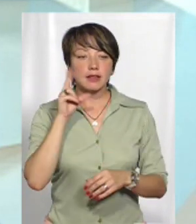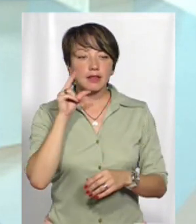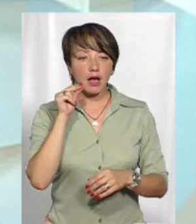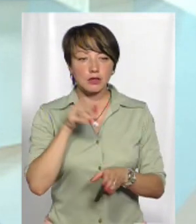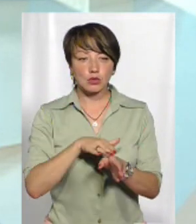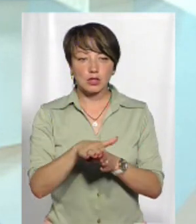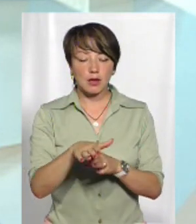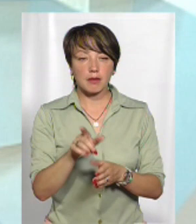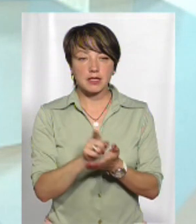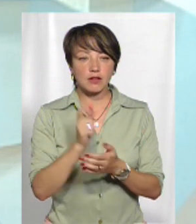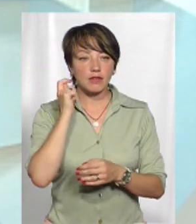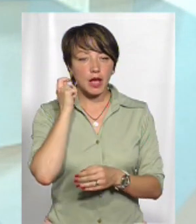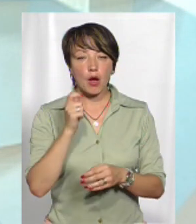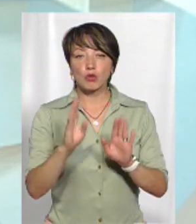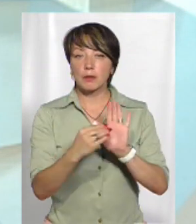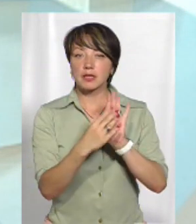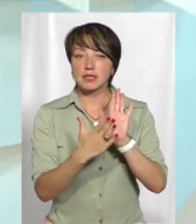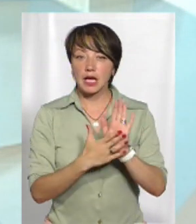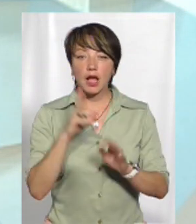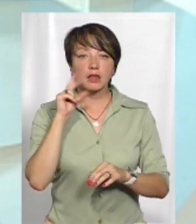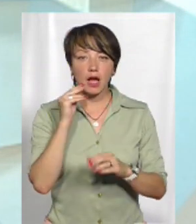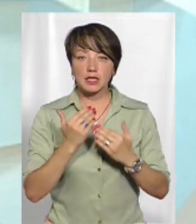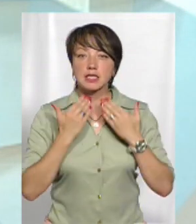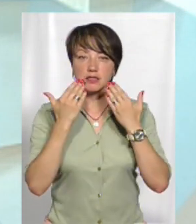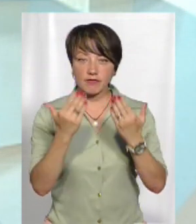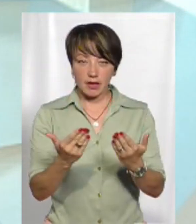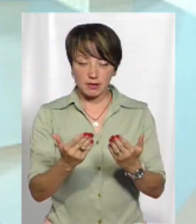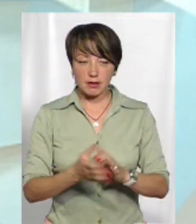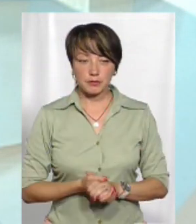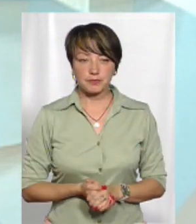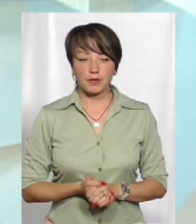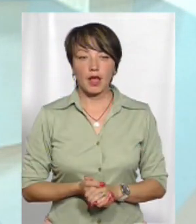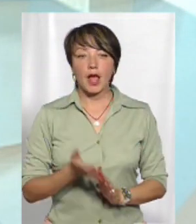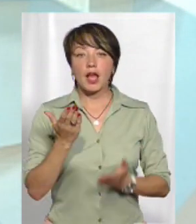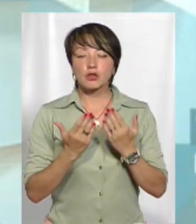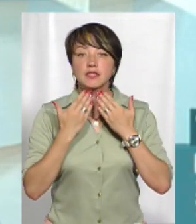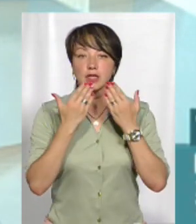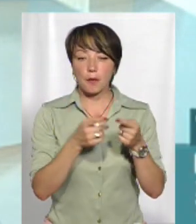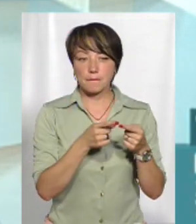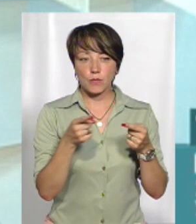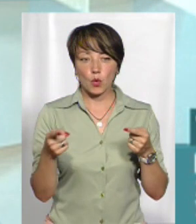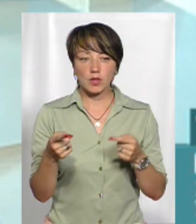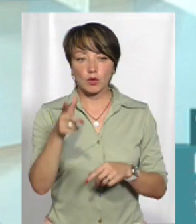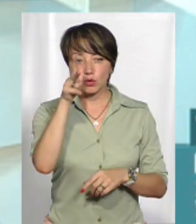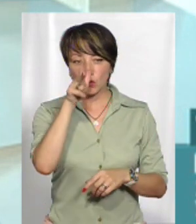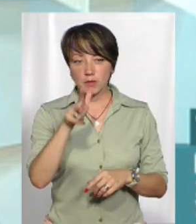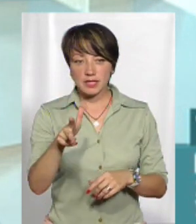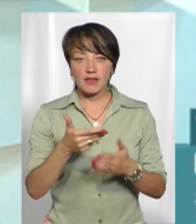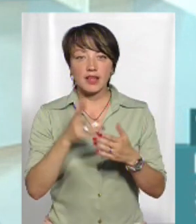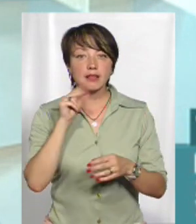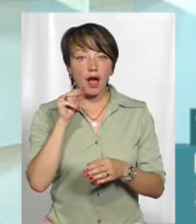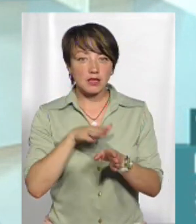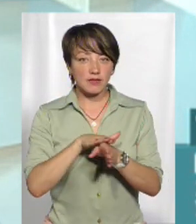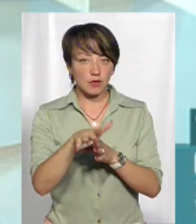досягнення пенсійного віку, то пенсія їй буде призначатися з дати звернення за призначенням пенсії. Якщо вона звертається протягом 3 місяців від